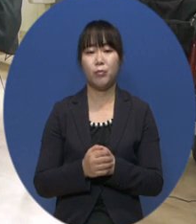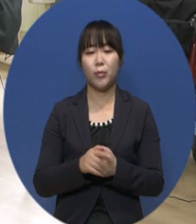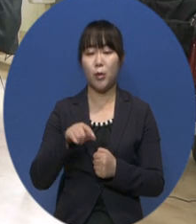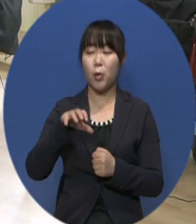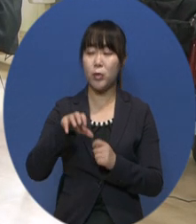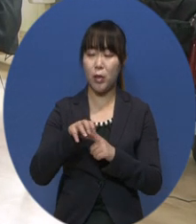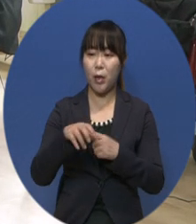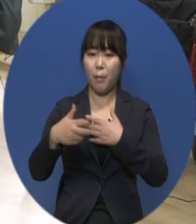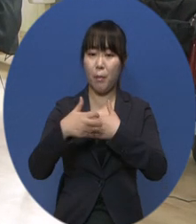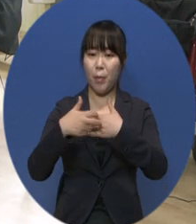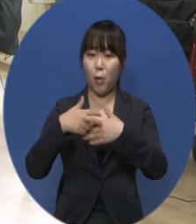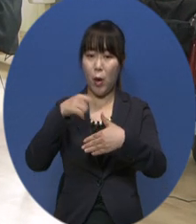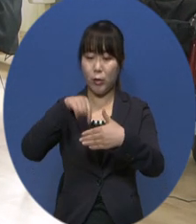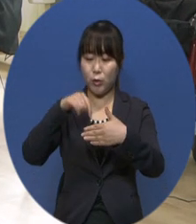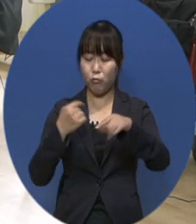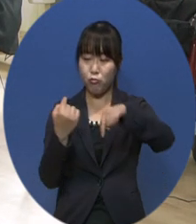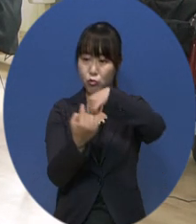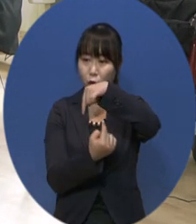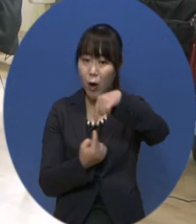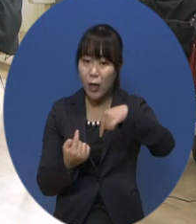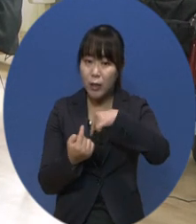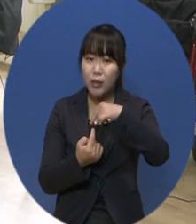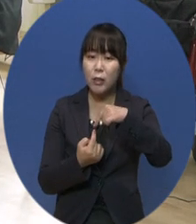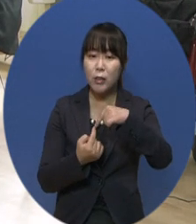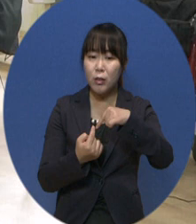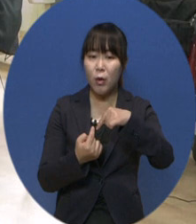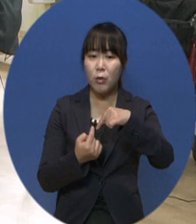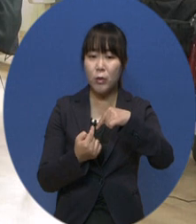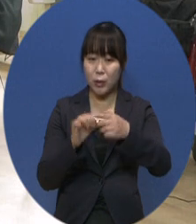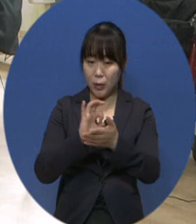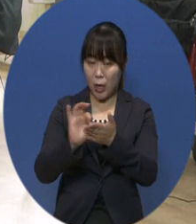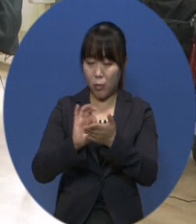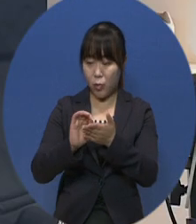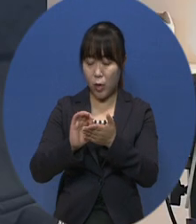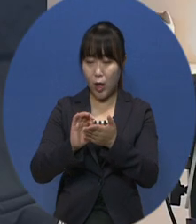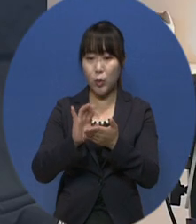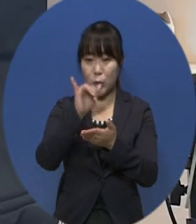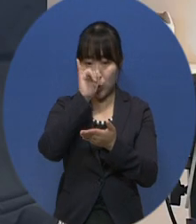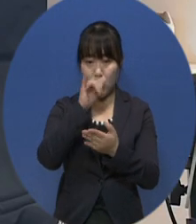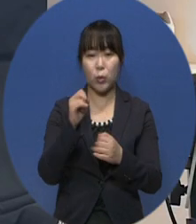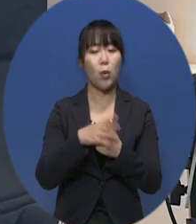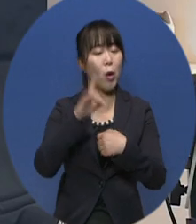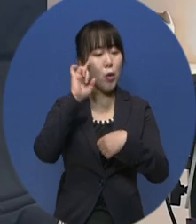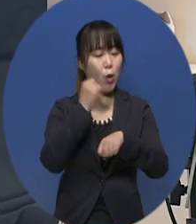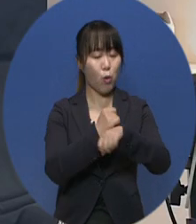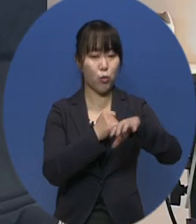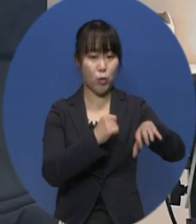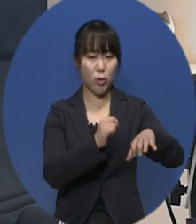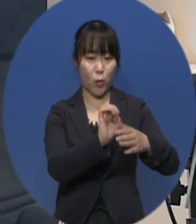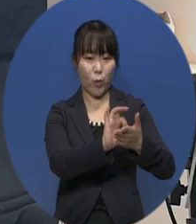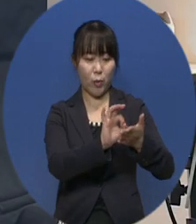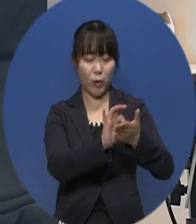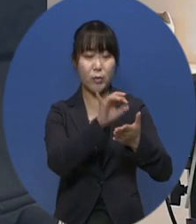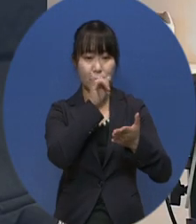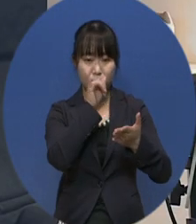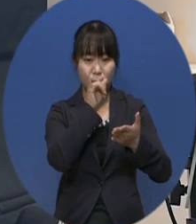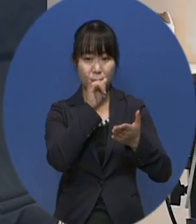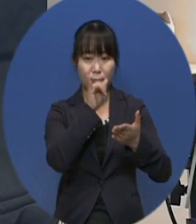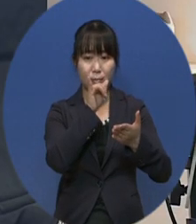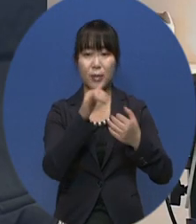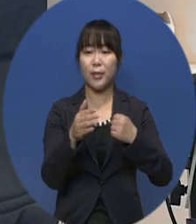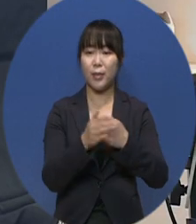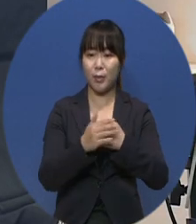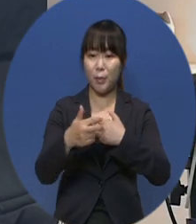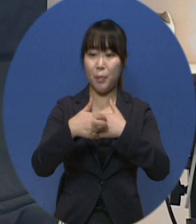로봇은 병원부에서 운영을 하는 병원 쪽에서 이제 활용하는 좀 것이 있고 네. 연구소에서 활용하는 것이 있습니다. 네. 그래서